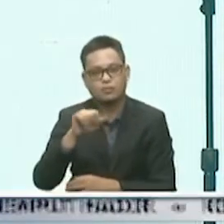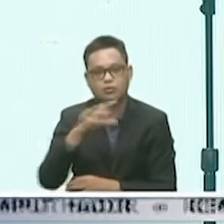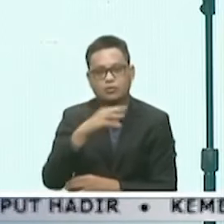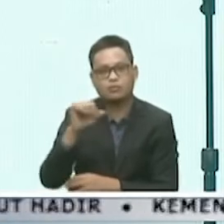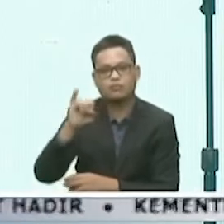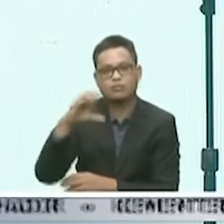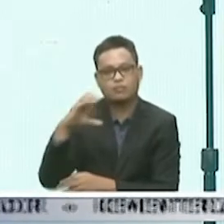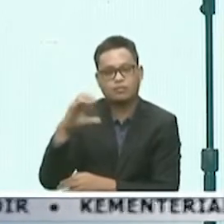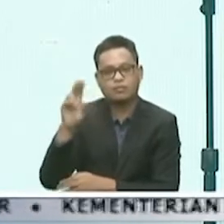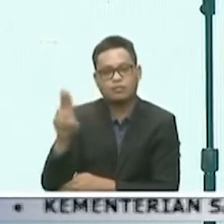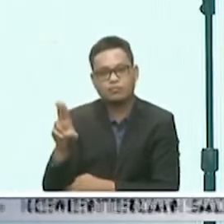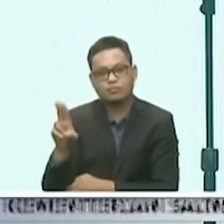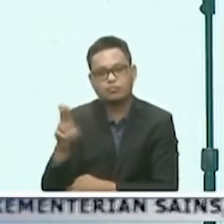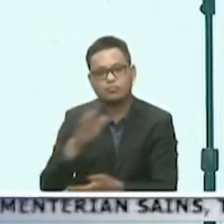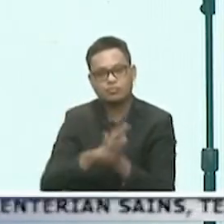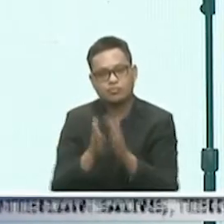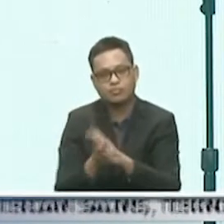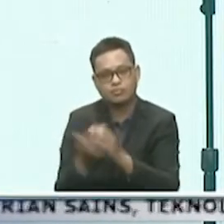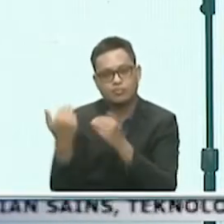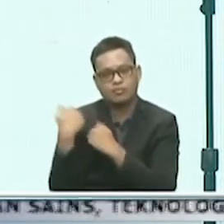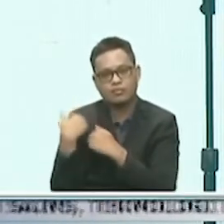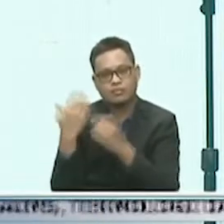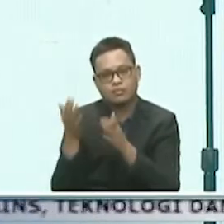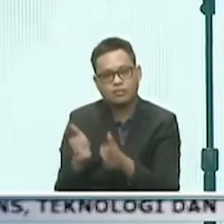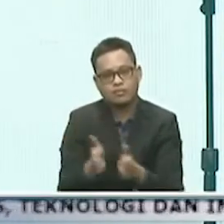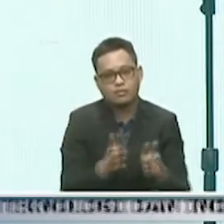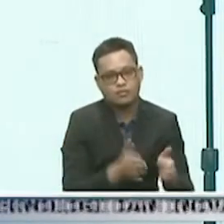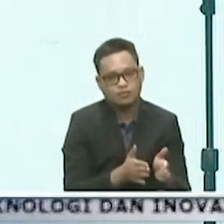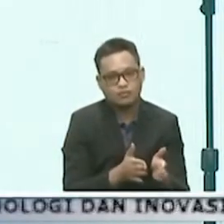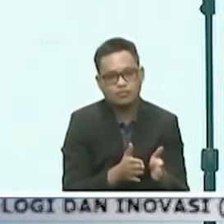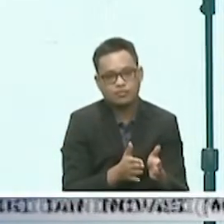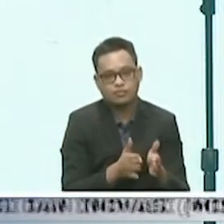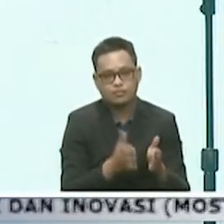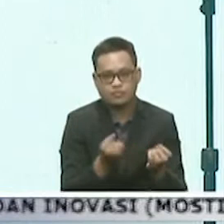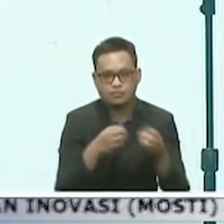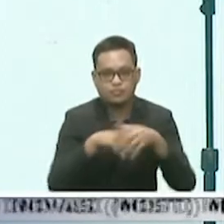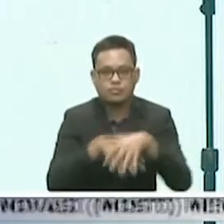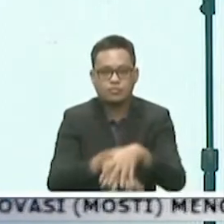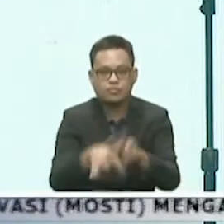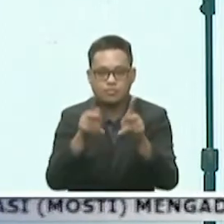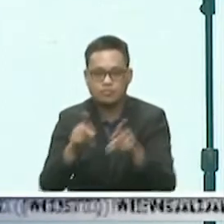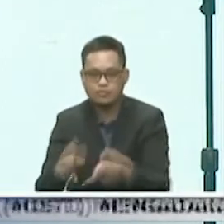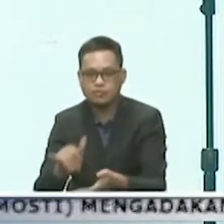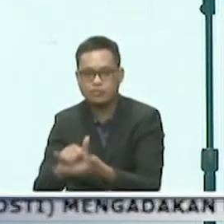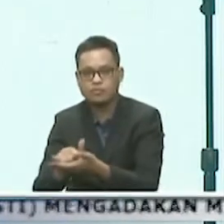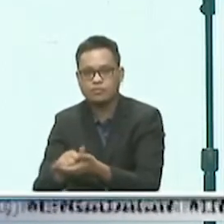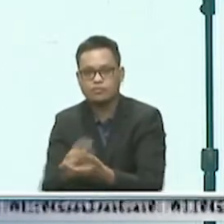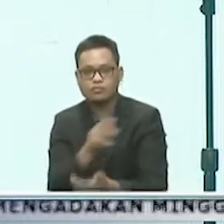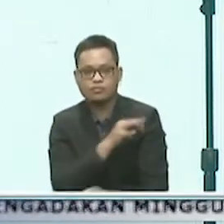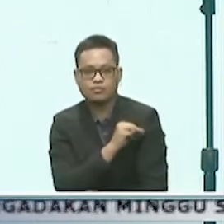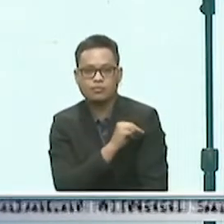ICU akan menjadi penyelaras menggabungkan semua pihak yang terlibat seperti